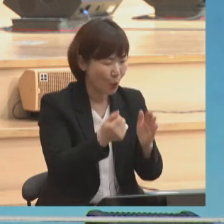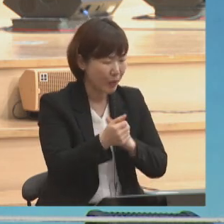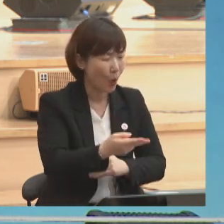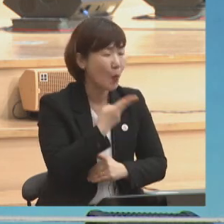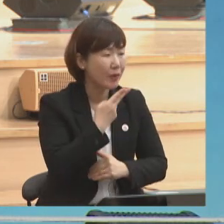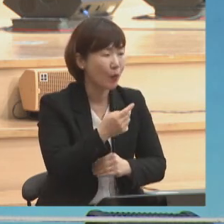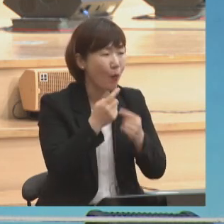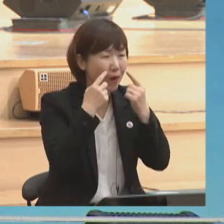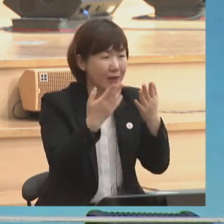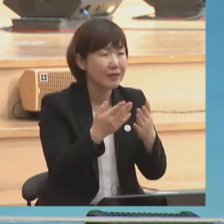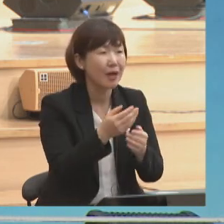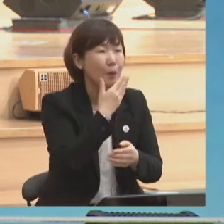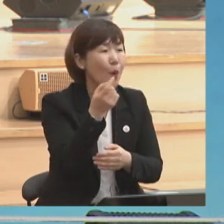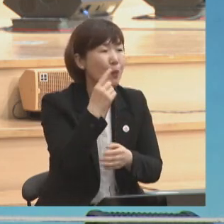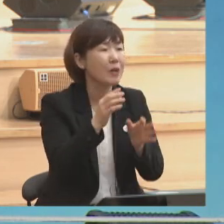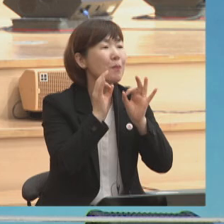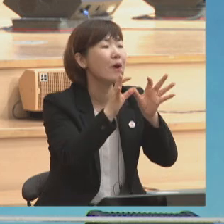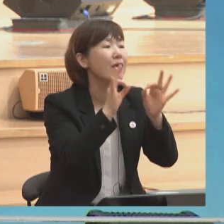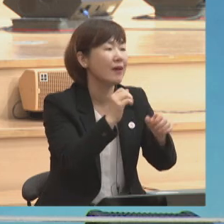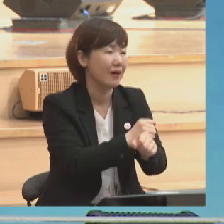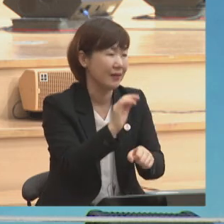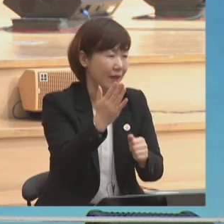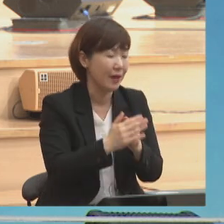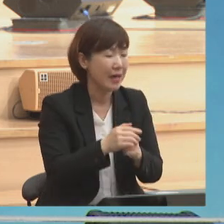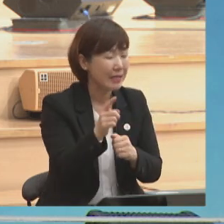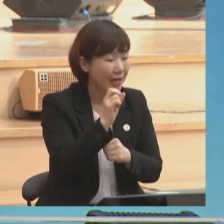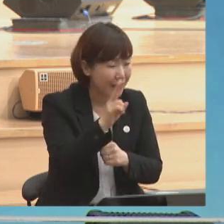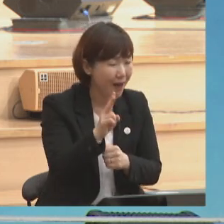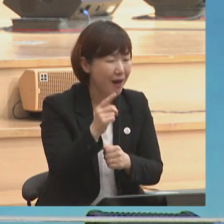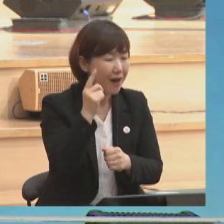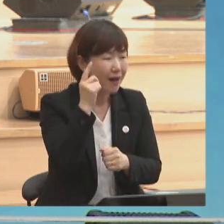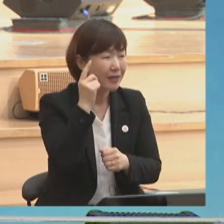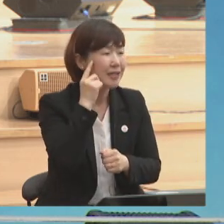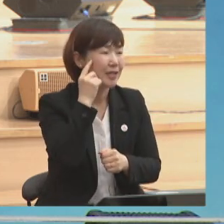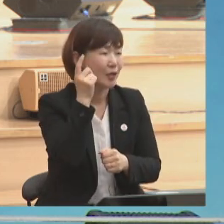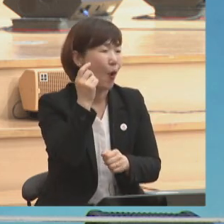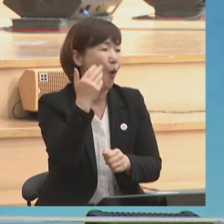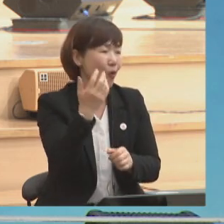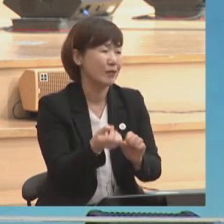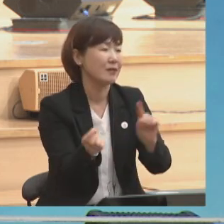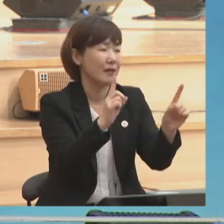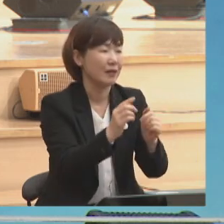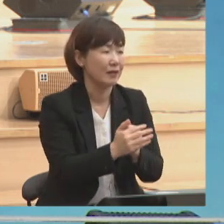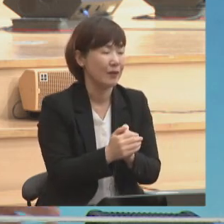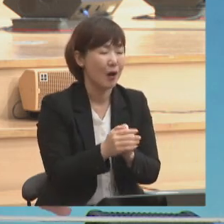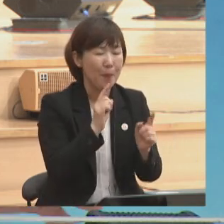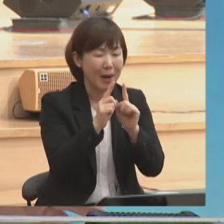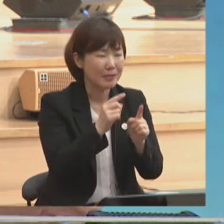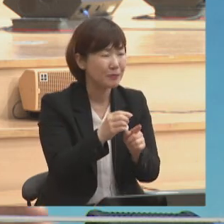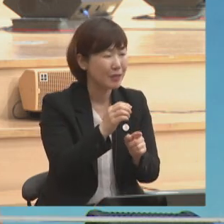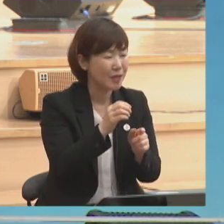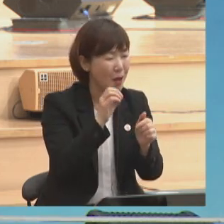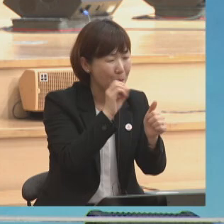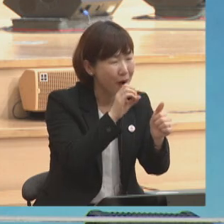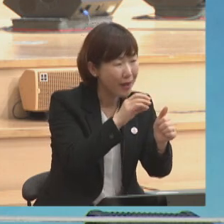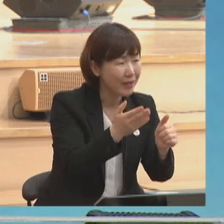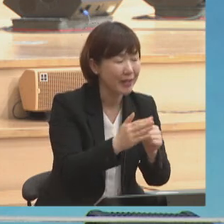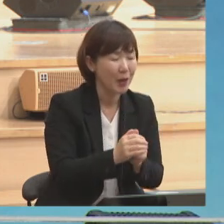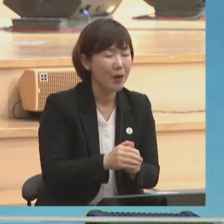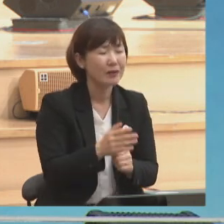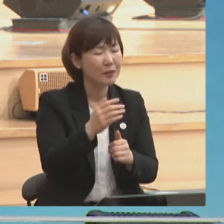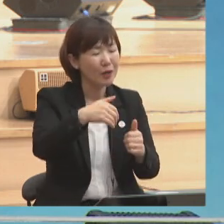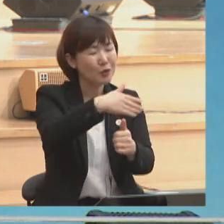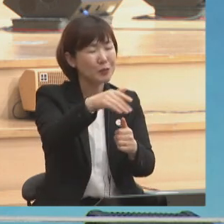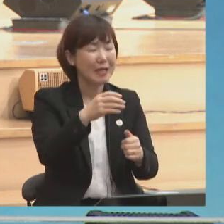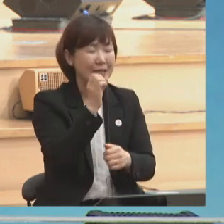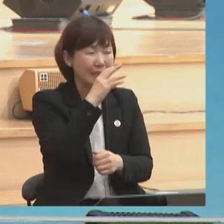돼요. 그래야 영혼이 살아나는 거예요. 말씀을 들려줘야 돼요. 아무리 옆에서 아주 멜랑콜리하게 아주 교양 있게